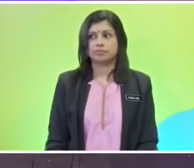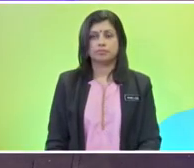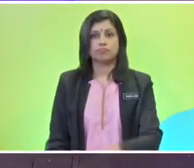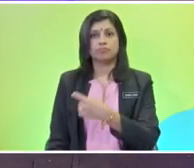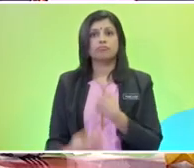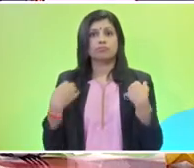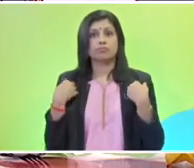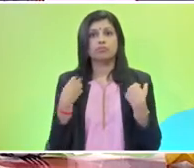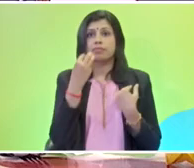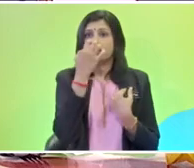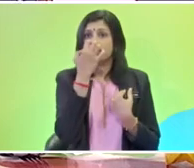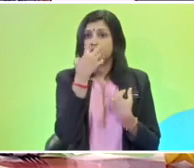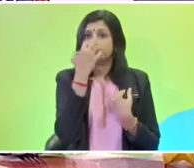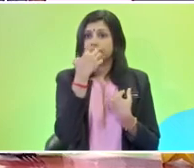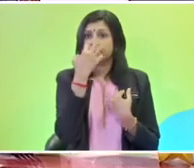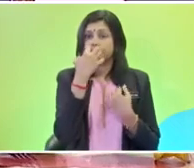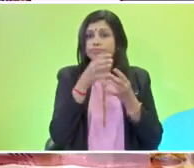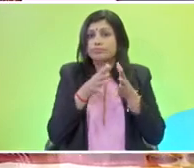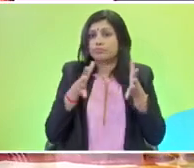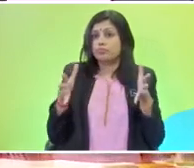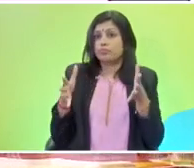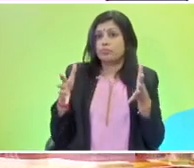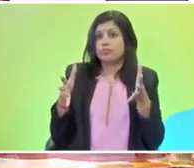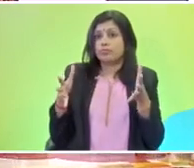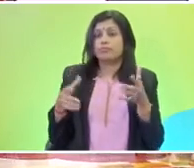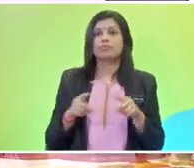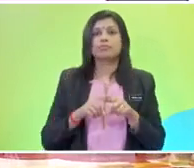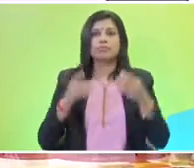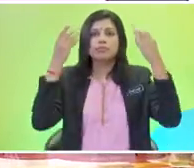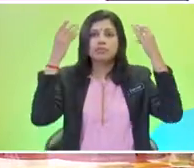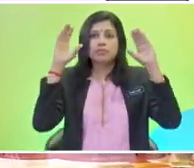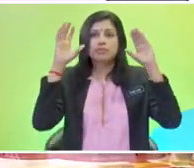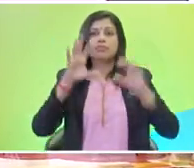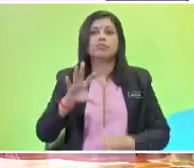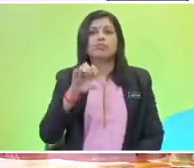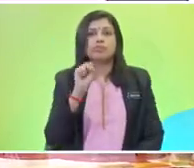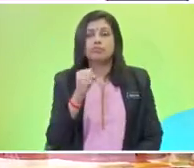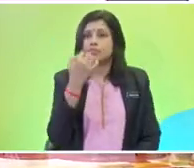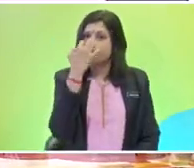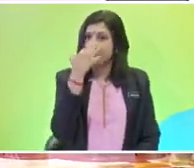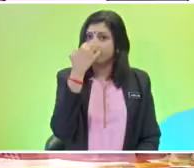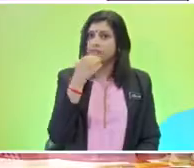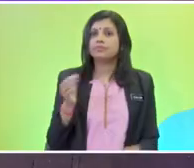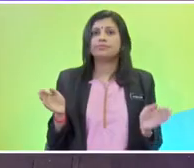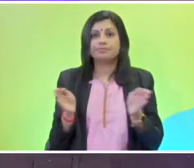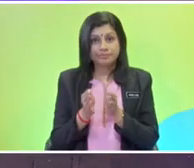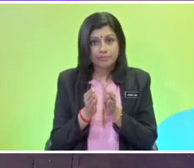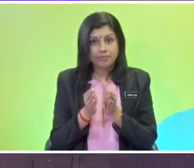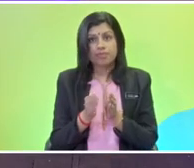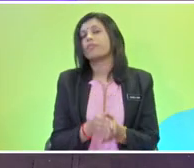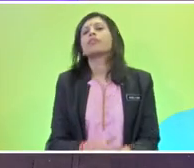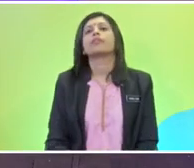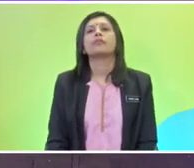Besar. Kita kena buang dia punya kulit semua. Barulah boleh jadi macam ni. Okey. Sedapnya, Cikgu. Dan